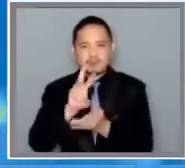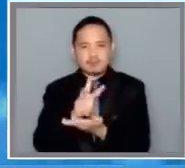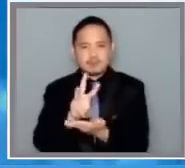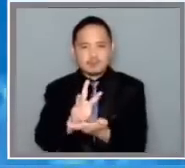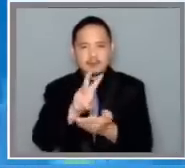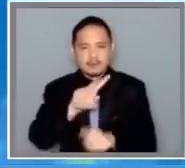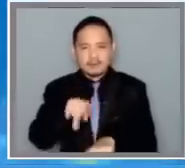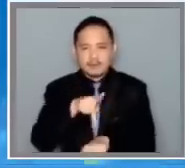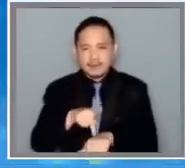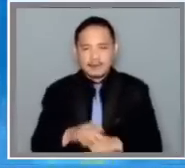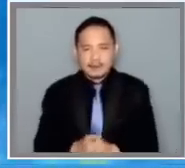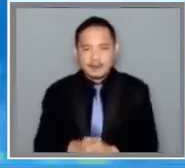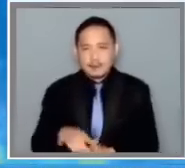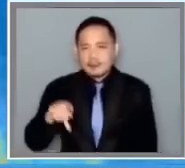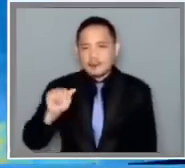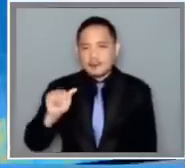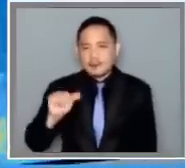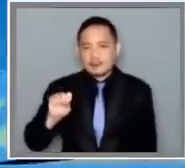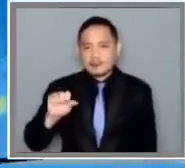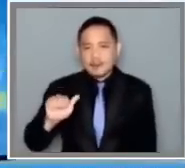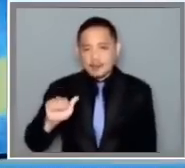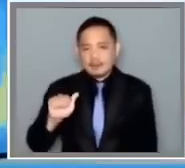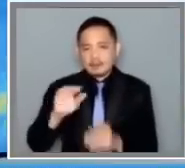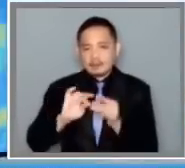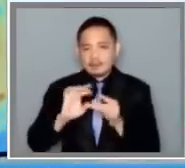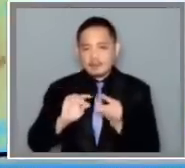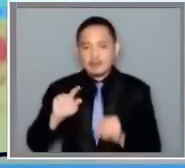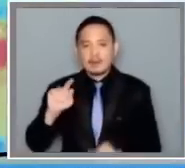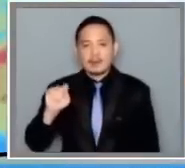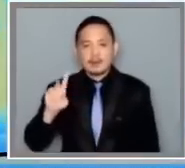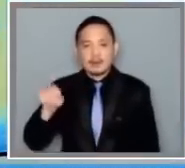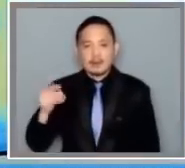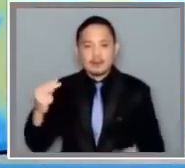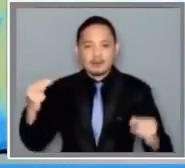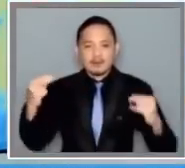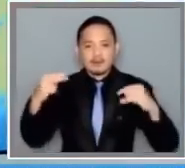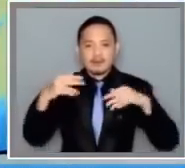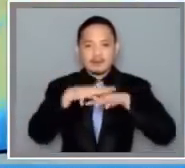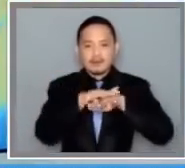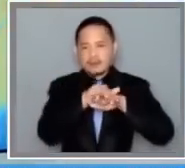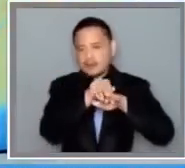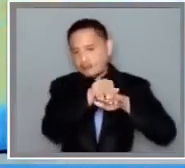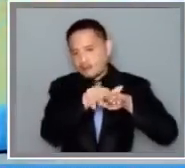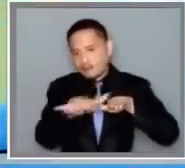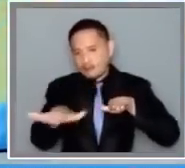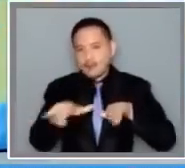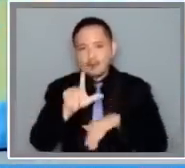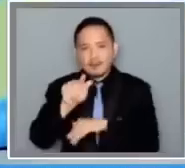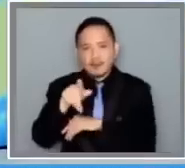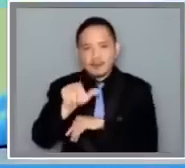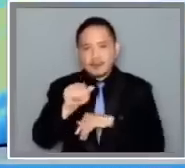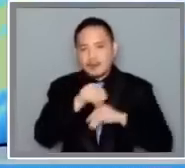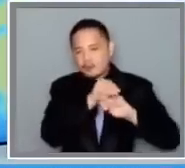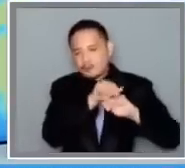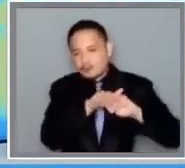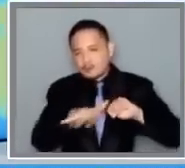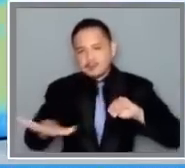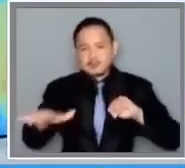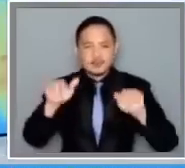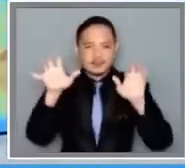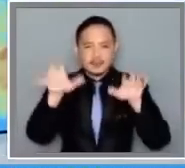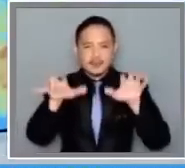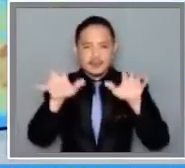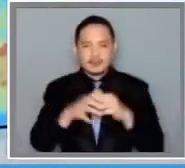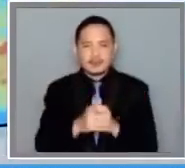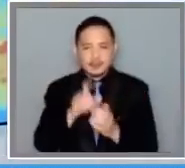ng PAGASA, ang trough o extension nga nito nga na sabing LPA ang nagdadala ng pag-uulan. Huling namataan